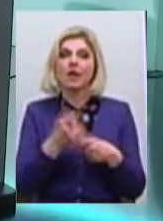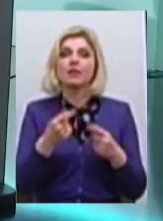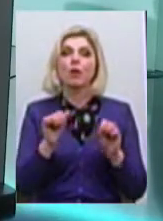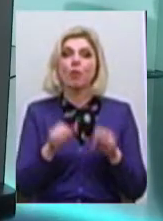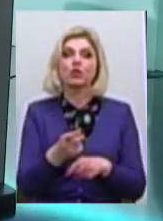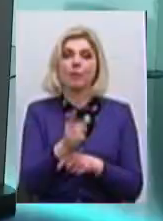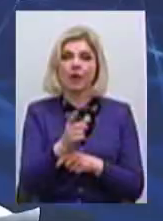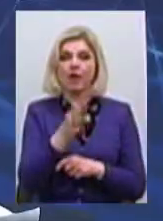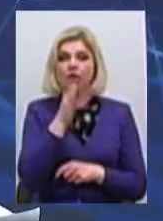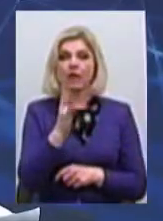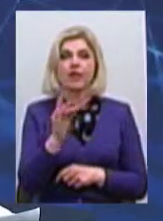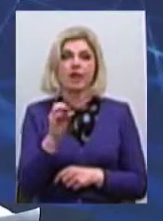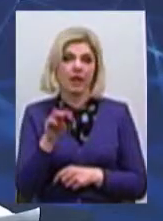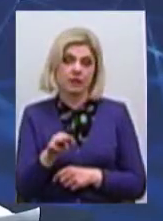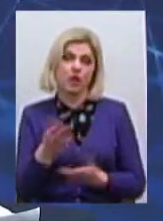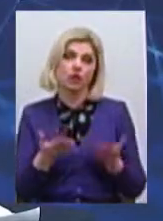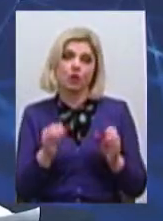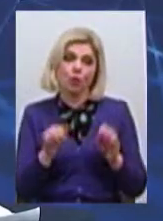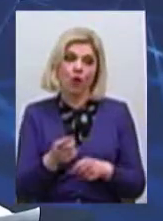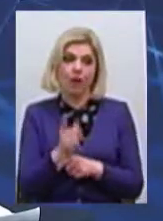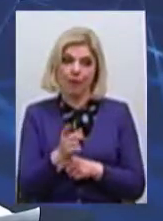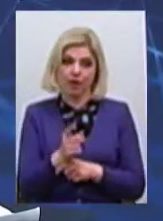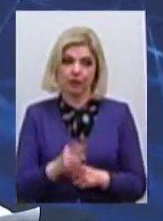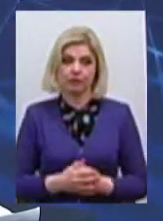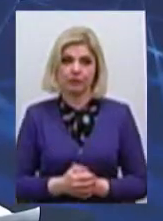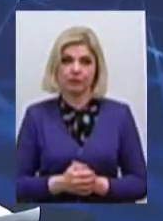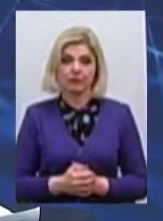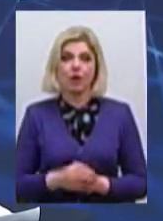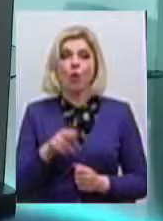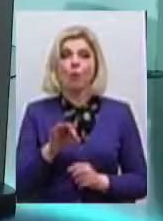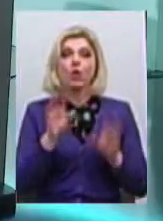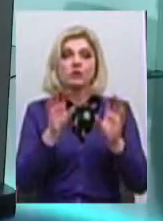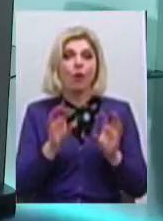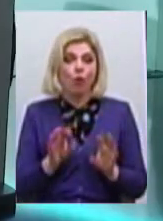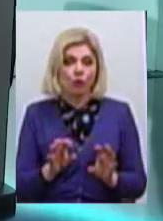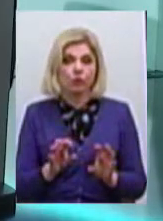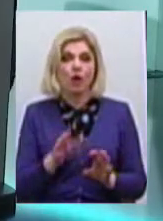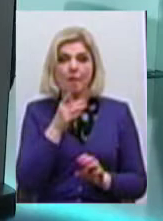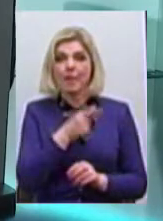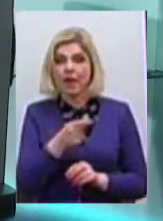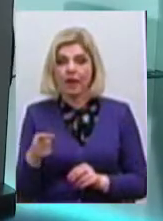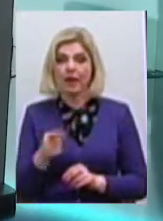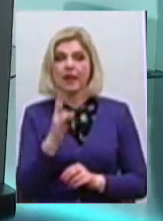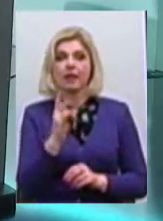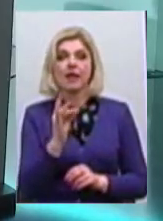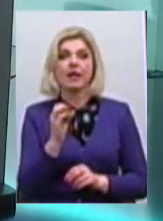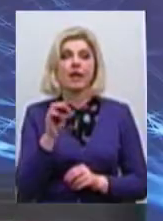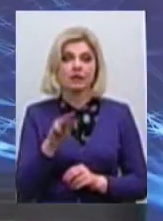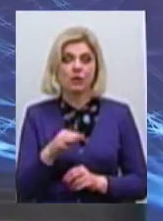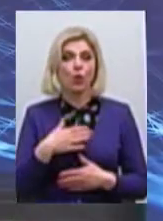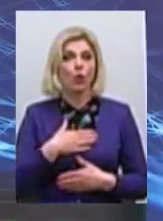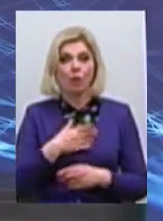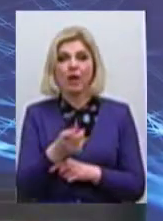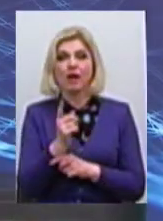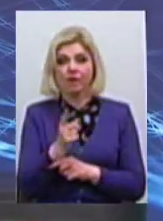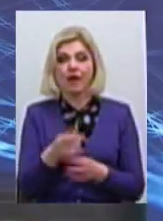у період нересту? І взагалі, чи можна рибалити? Відповідно до чинного законодавства, у період нересту любительське